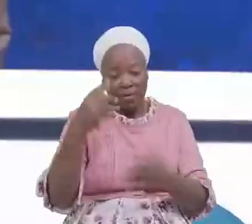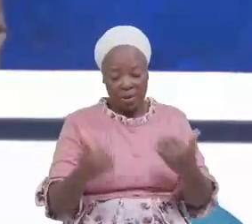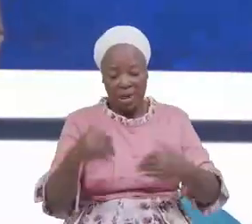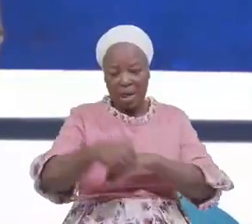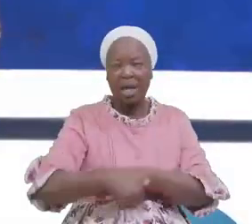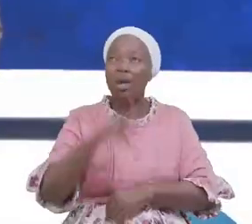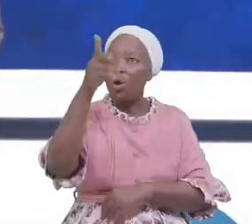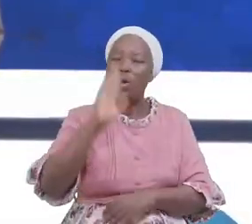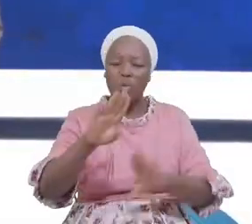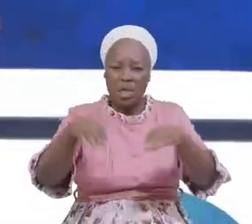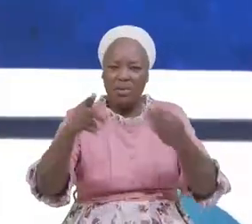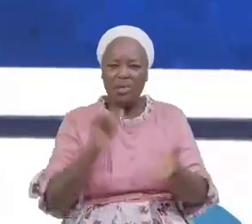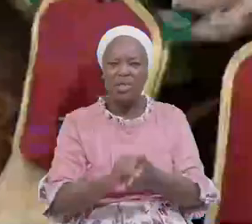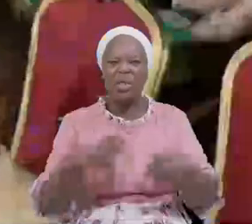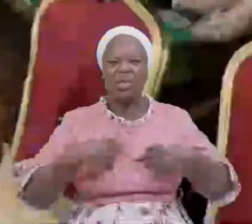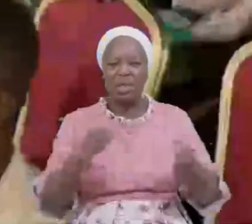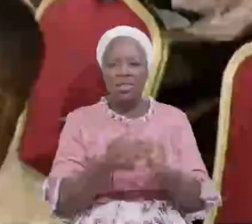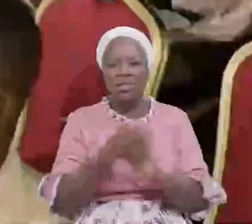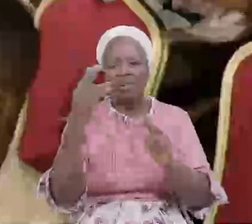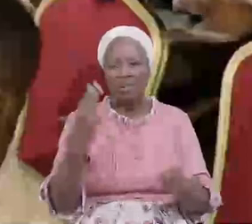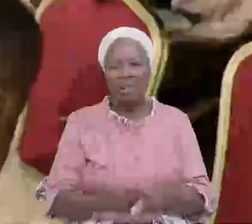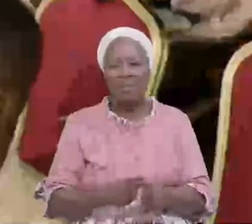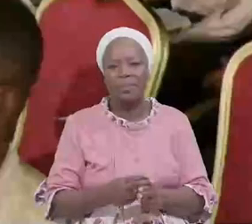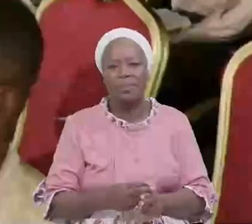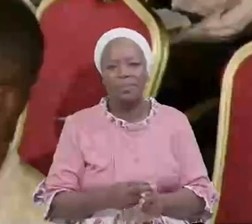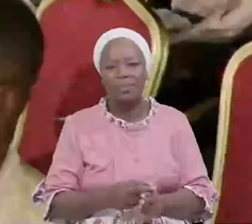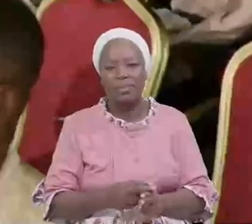La guérison que tu demandes ce soir, Dieu va te l'accorder.